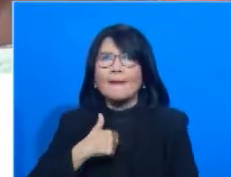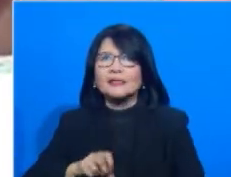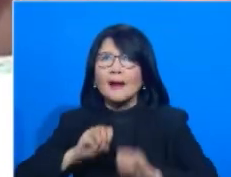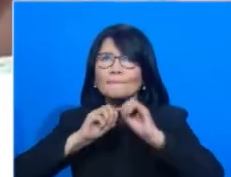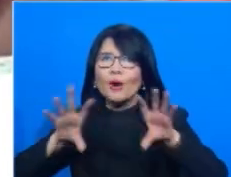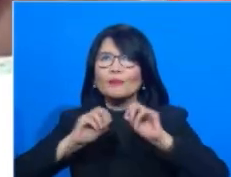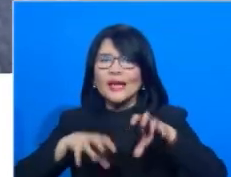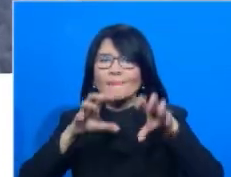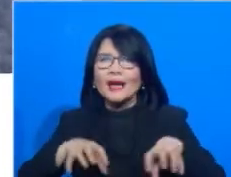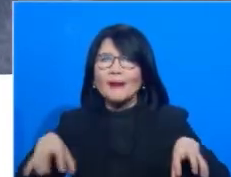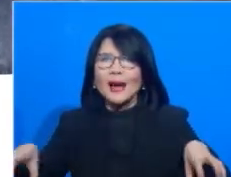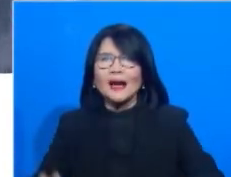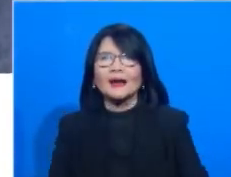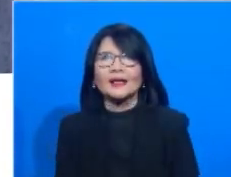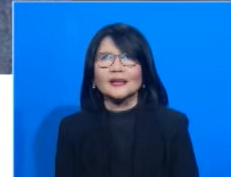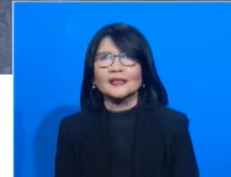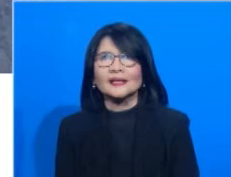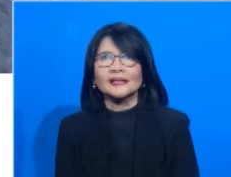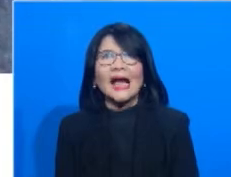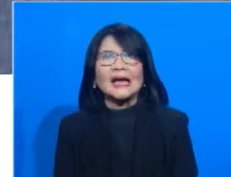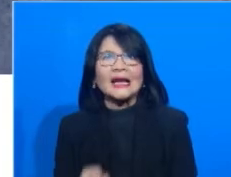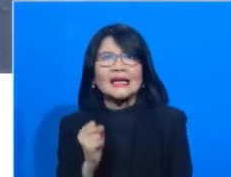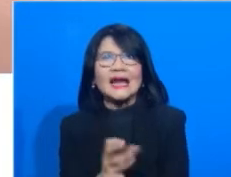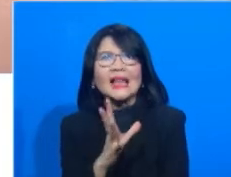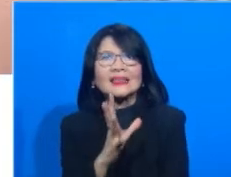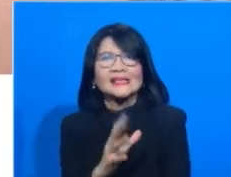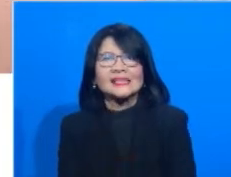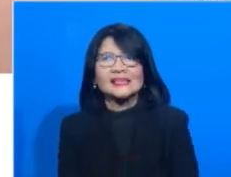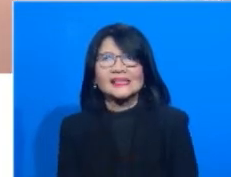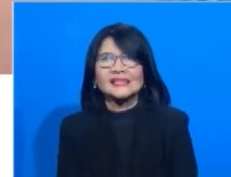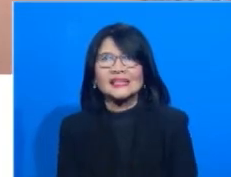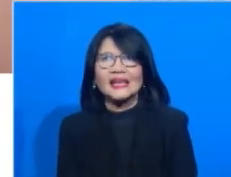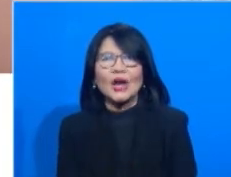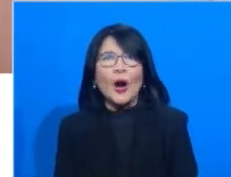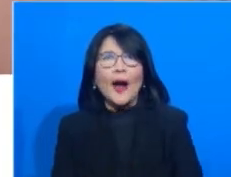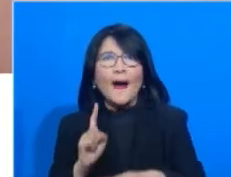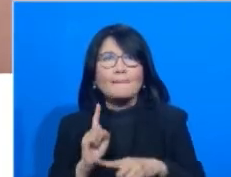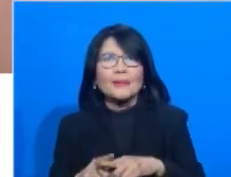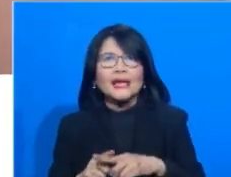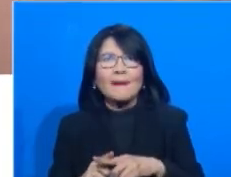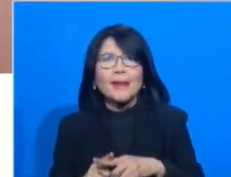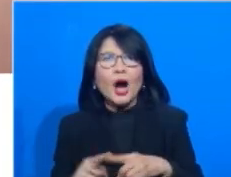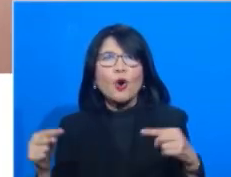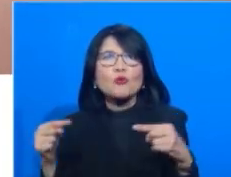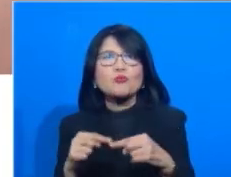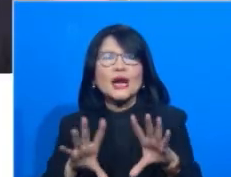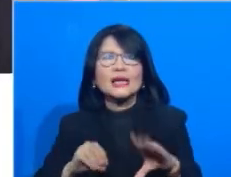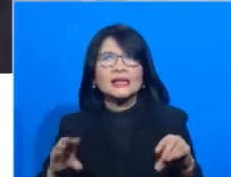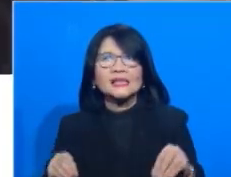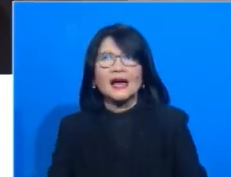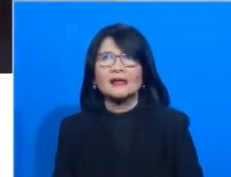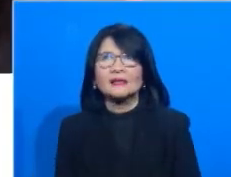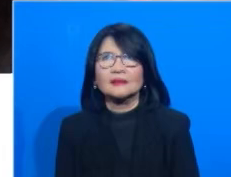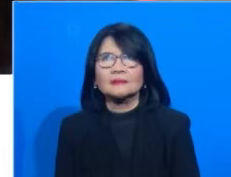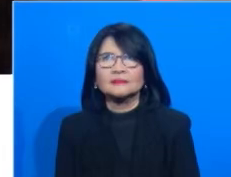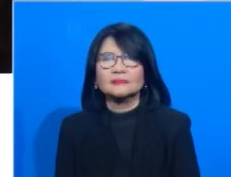mempromosikan produk hasil karya mereka secara gratis, sekaligus menambah jejaring untuk memperluas pasar. Sejauh ini